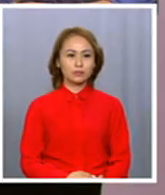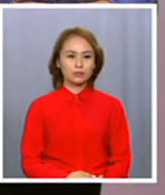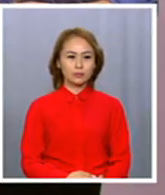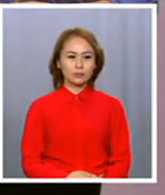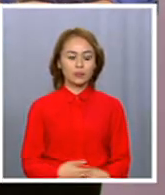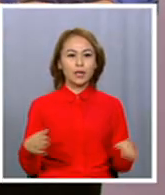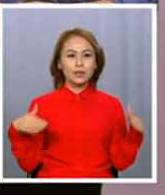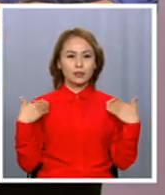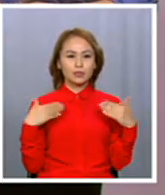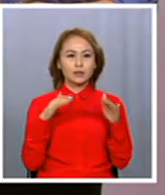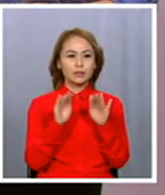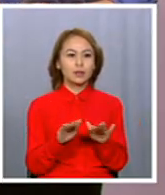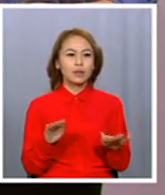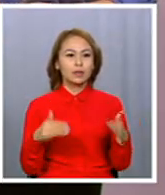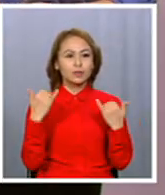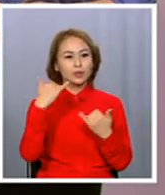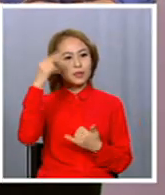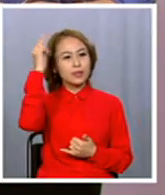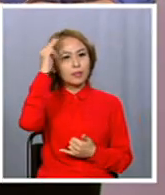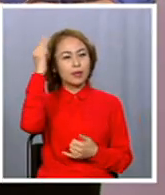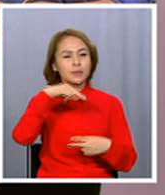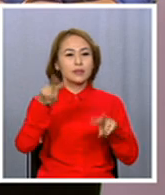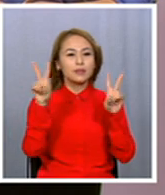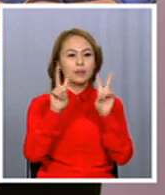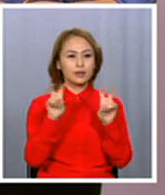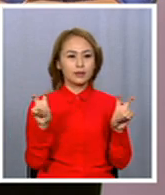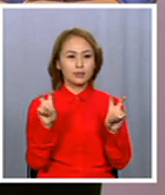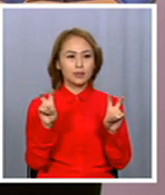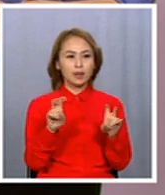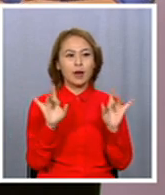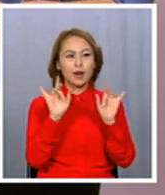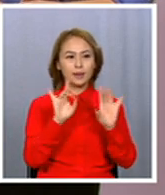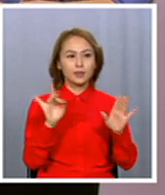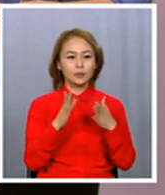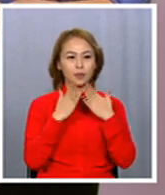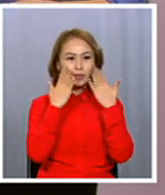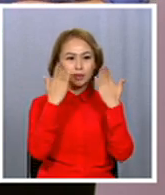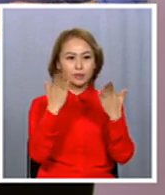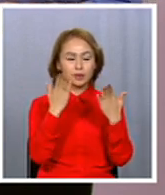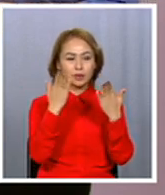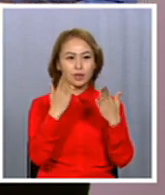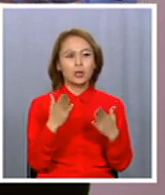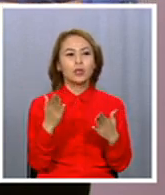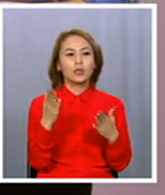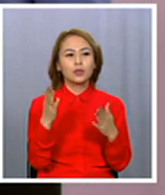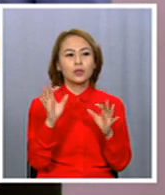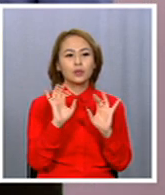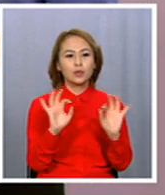Сәлеметсіңдер ме, балалар? Бүгінгі сабағымыздың тақырыбы – әңгіме оқимын, сөйлем.